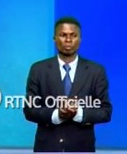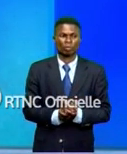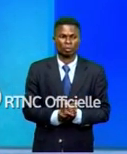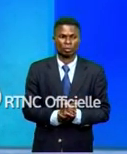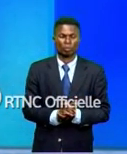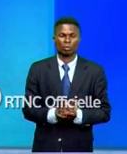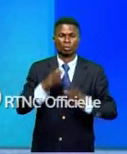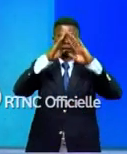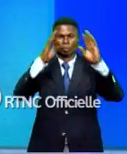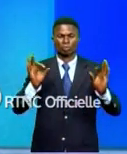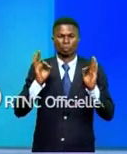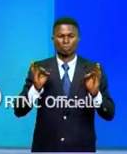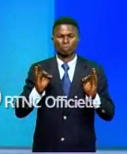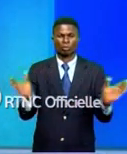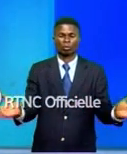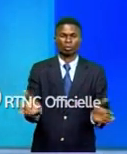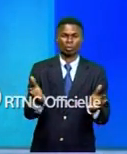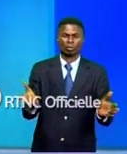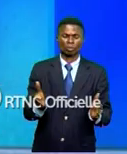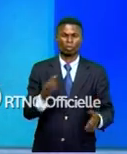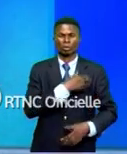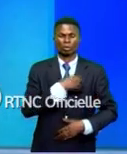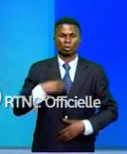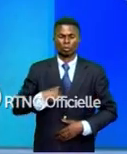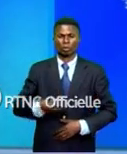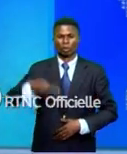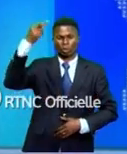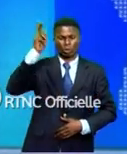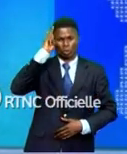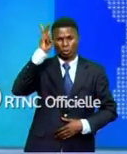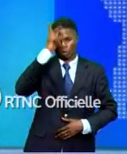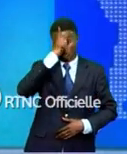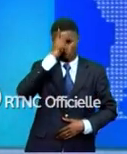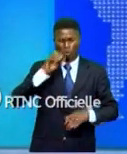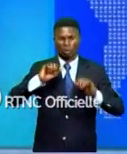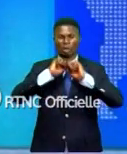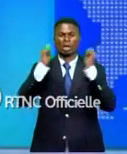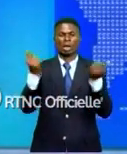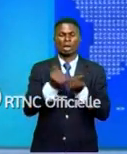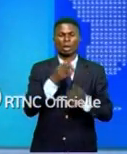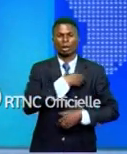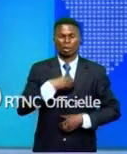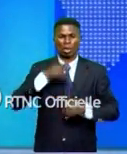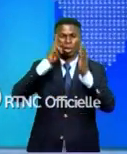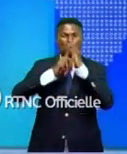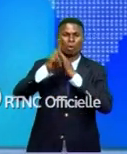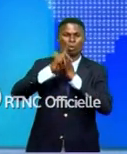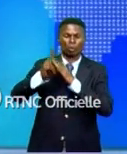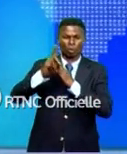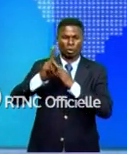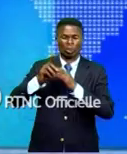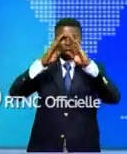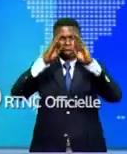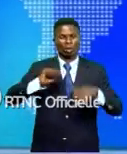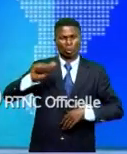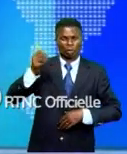Un nouveau bâtiment pour l'encadrement de femmes dans le Haut-Katanga, eh bien, l'association Femmes et Promotion a ses propres